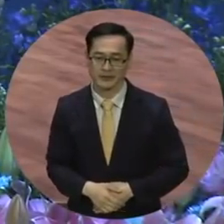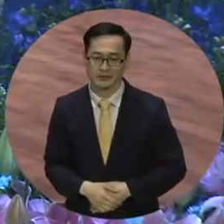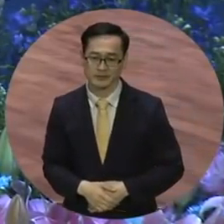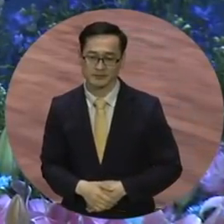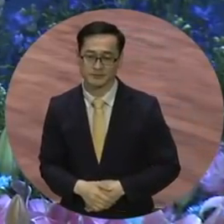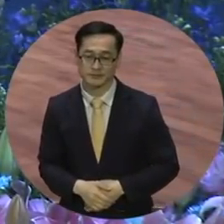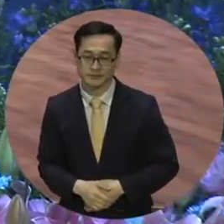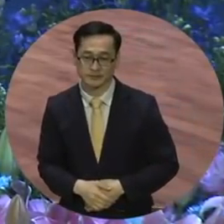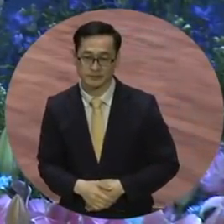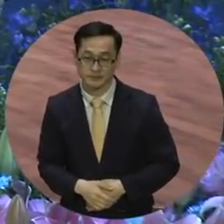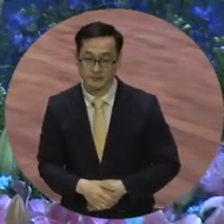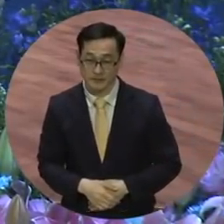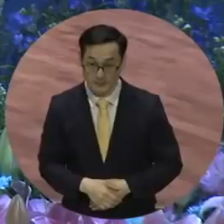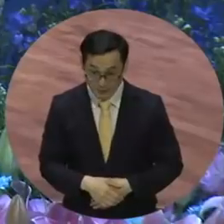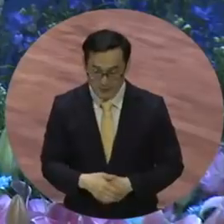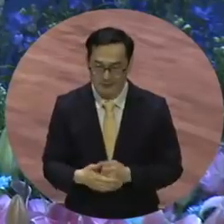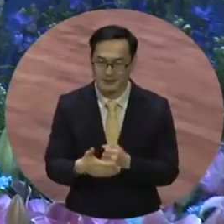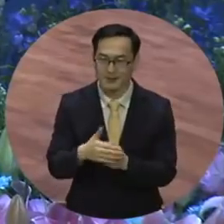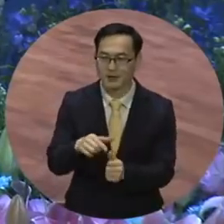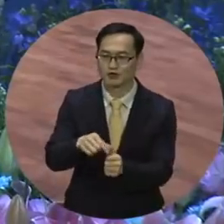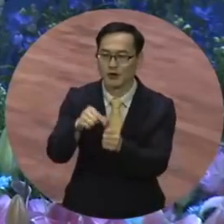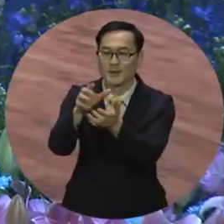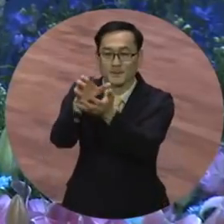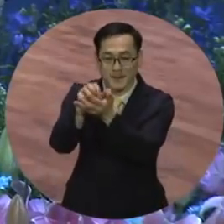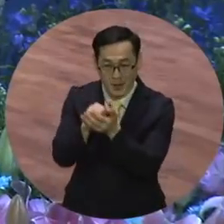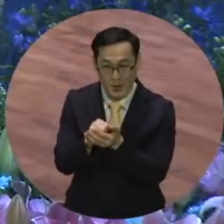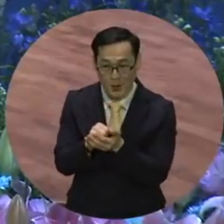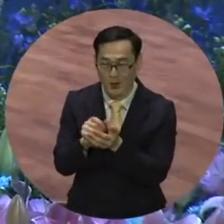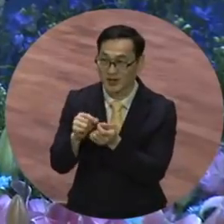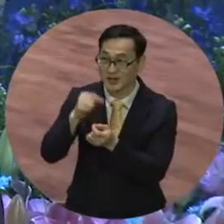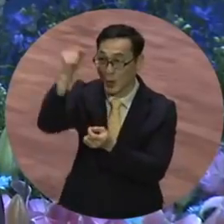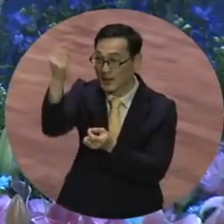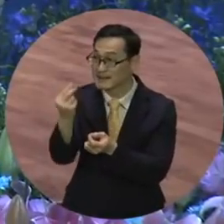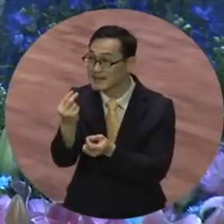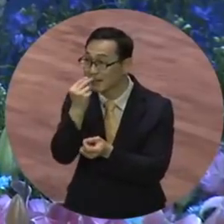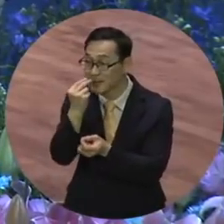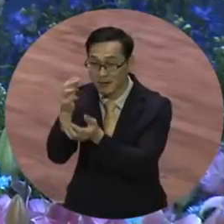생명을 얻는 이 복음의 이 핵심을